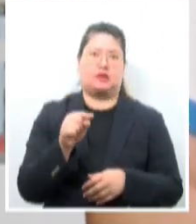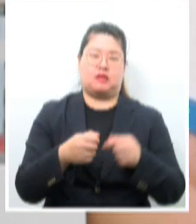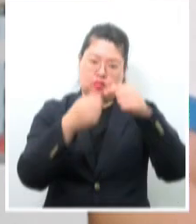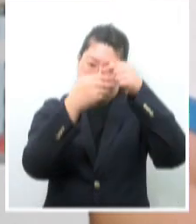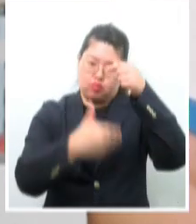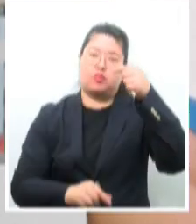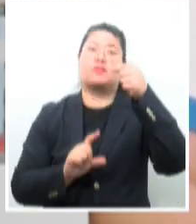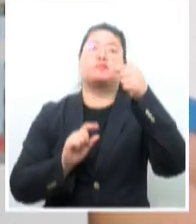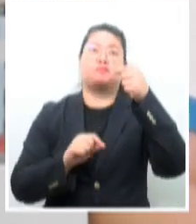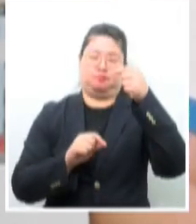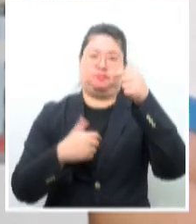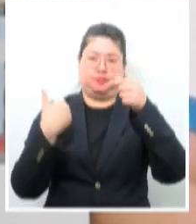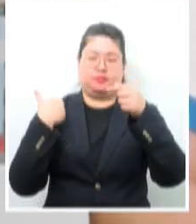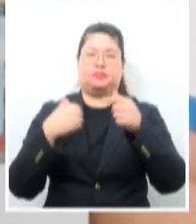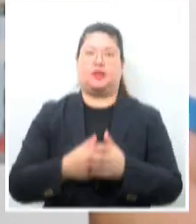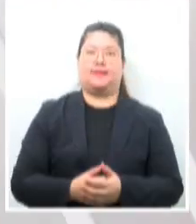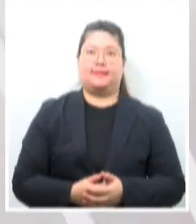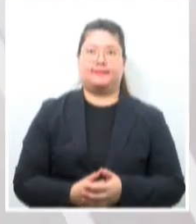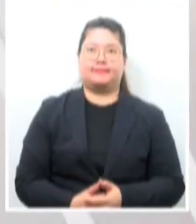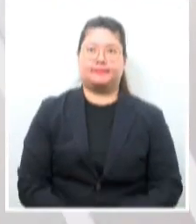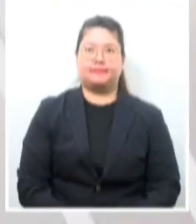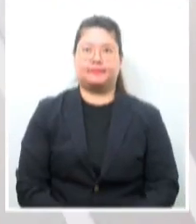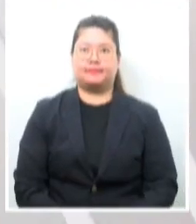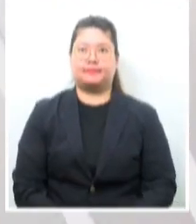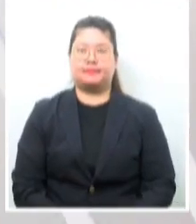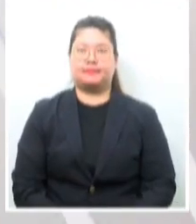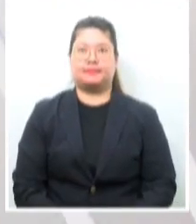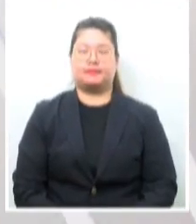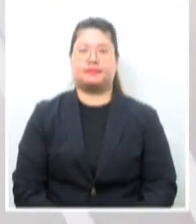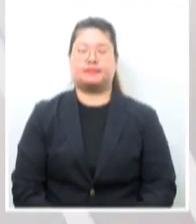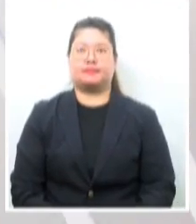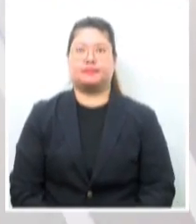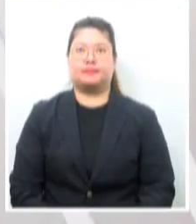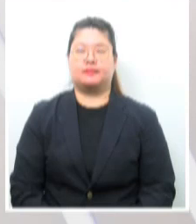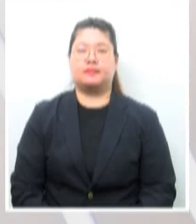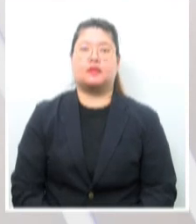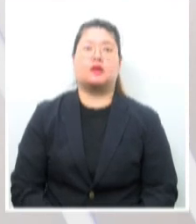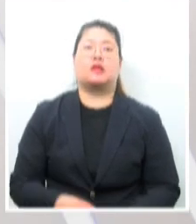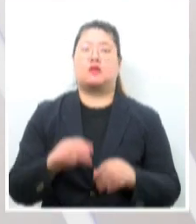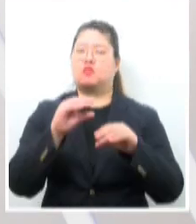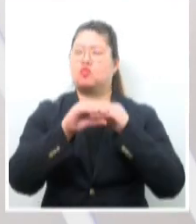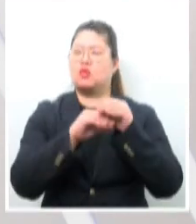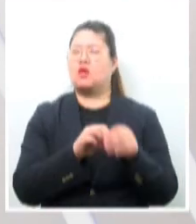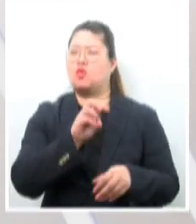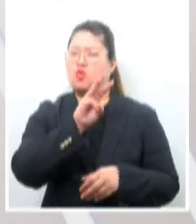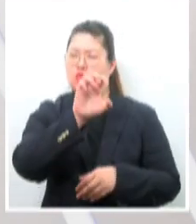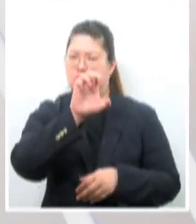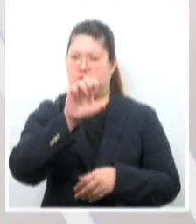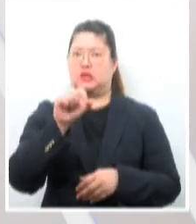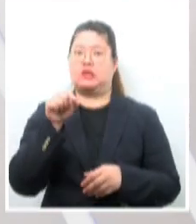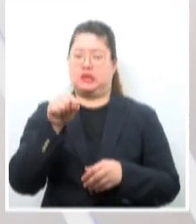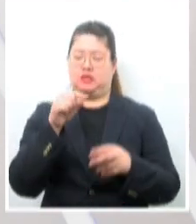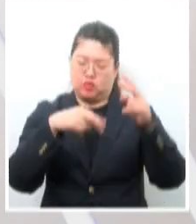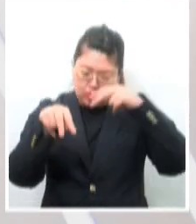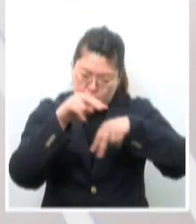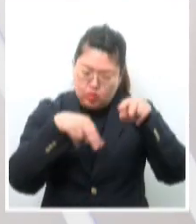อันดับแรกด้วยเช่นกันนะคะนอกจากนั้นค่ะ V-Space ค่ะก็จะมีการ วิเคราะห์ข้อมูล